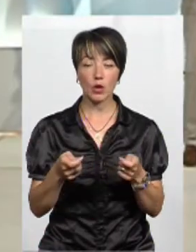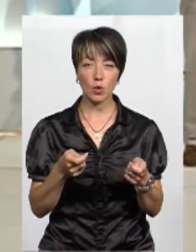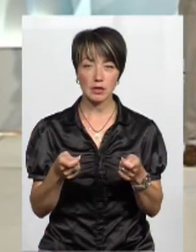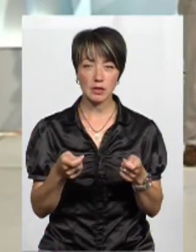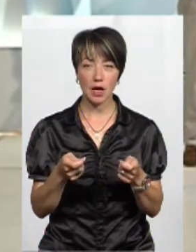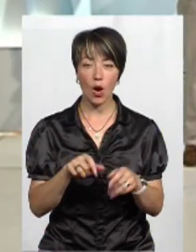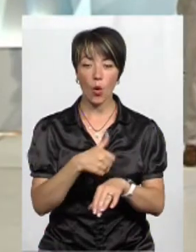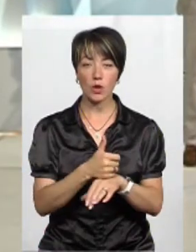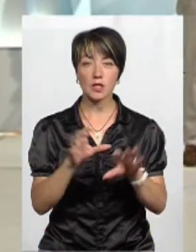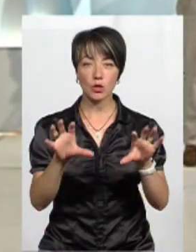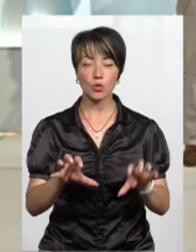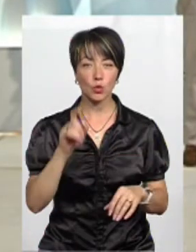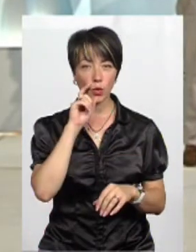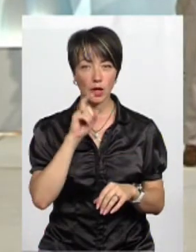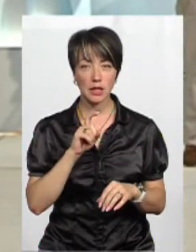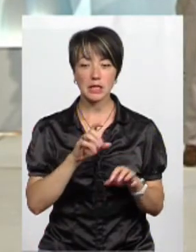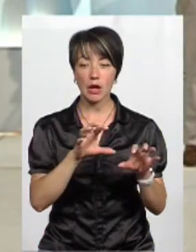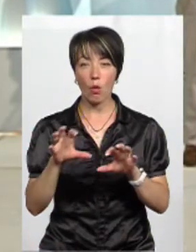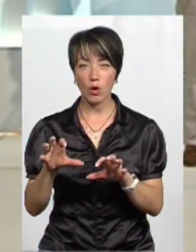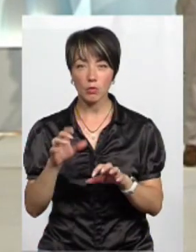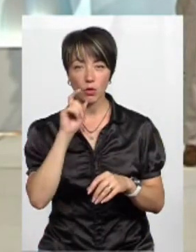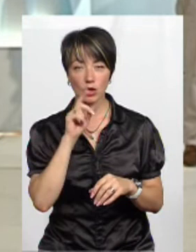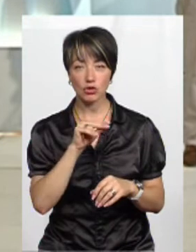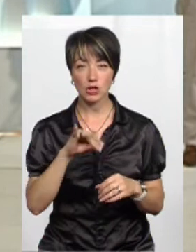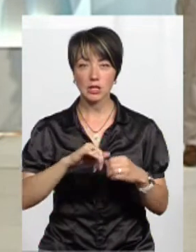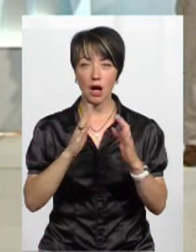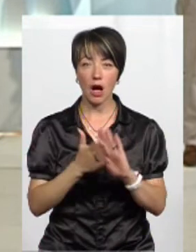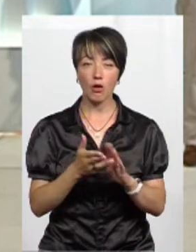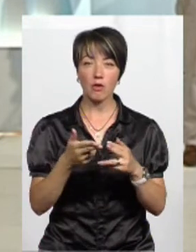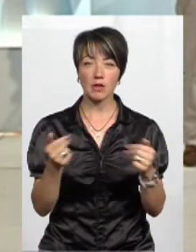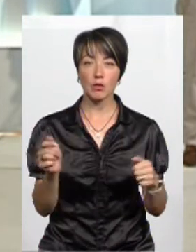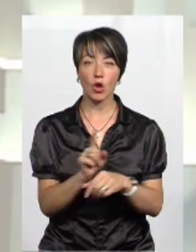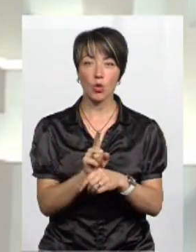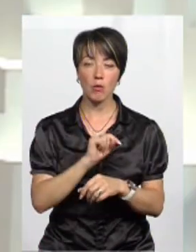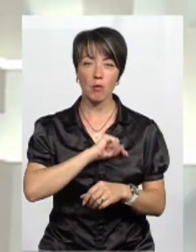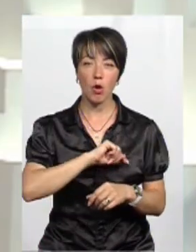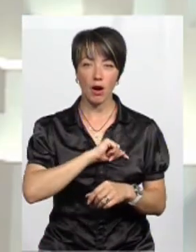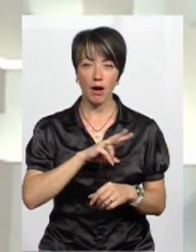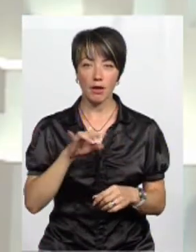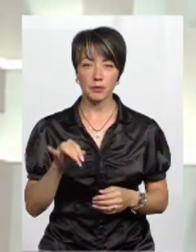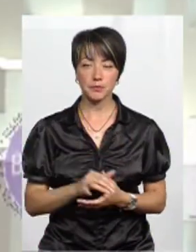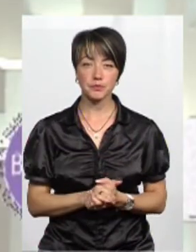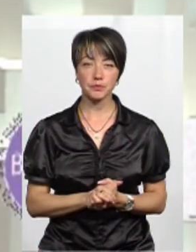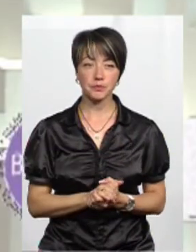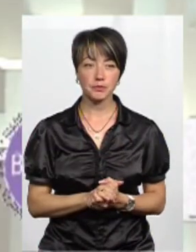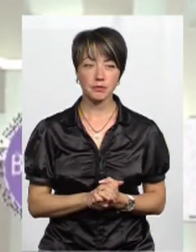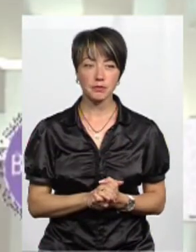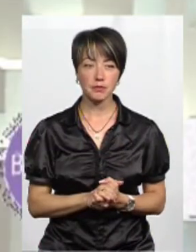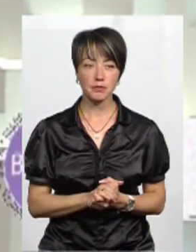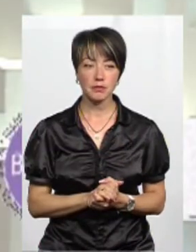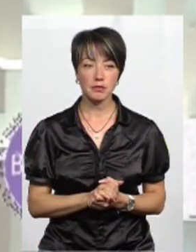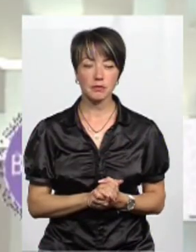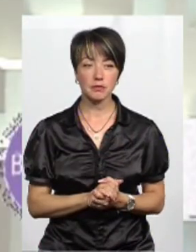керується Конституцією України, законами України чи загально визнаними нормами моралі? Звичайно,